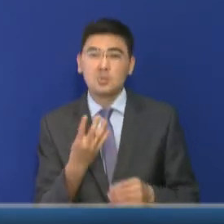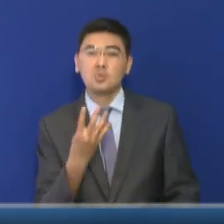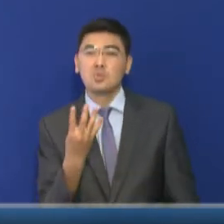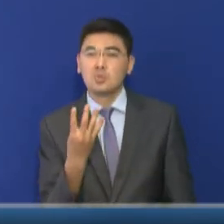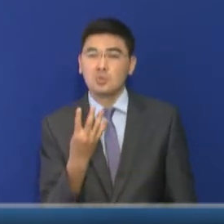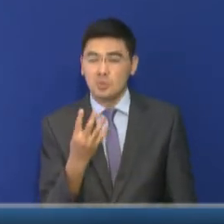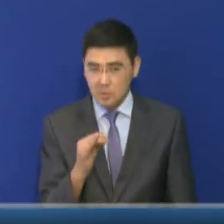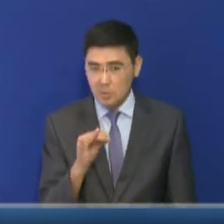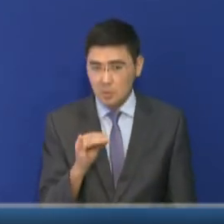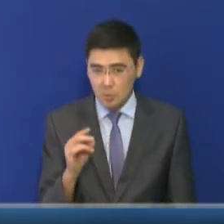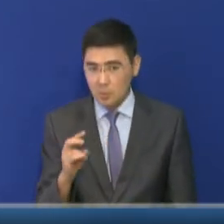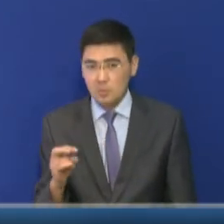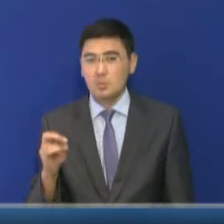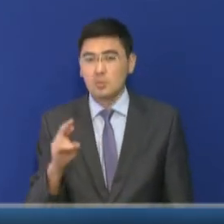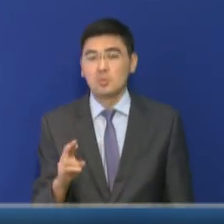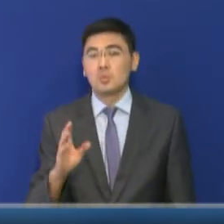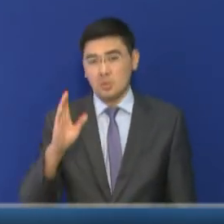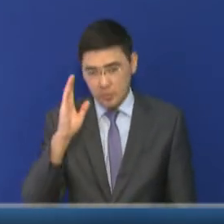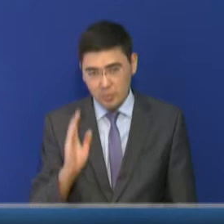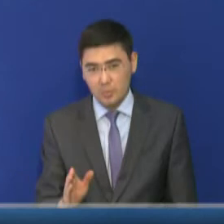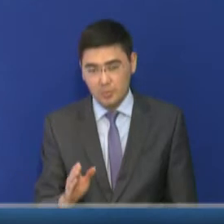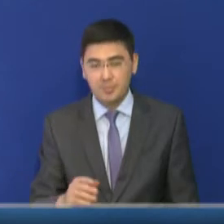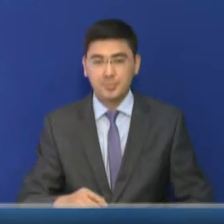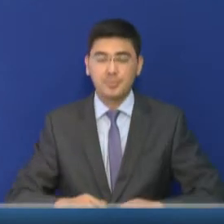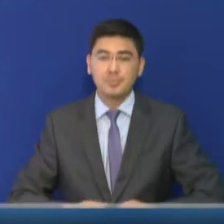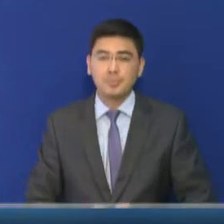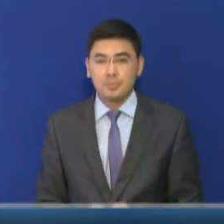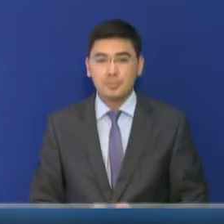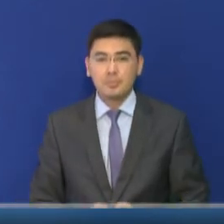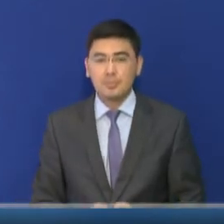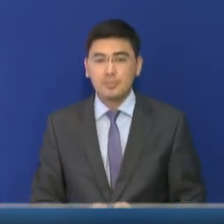биыл қорытынды аттестацияны тапсырмайтындықтан ол 4